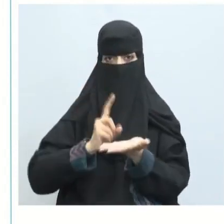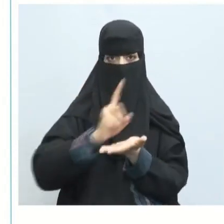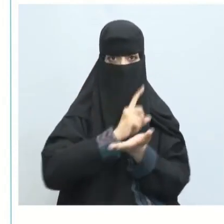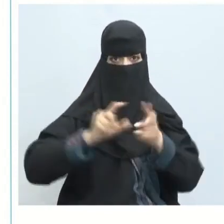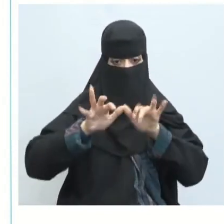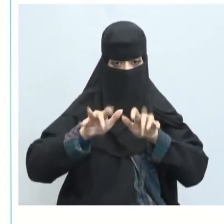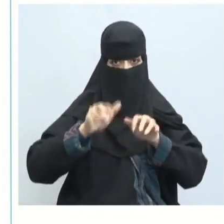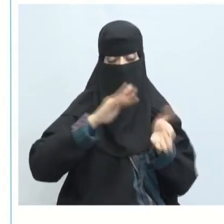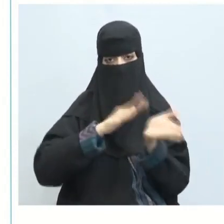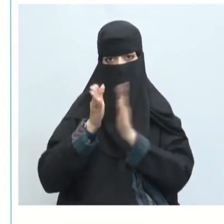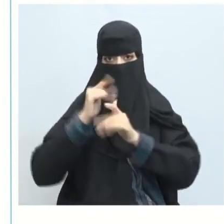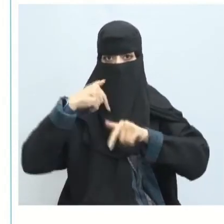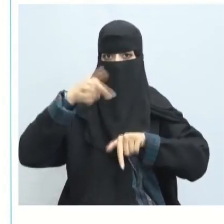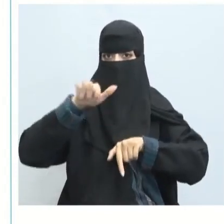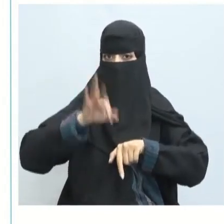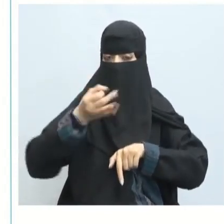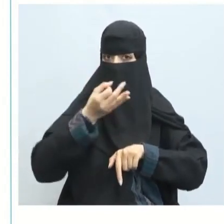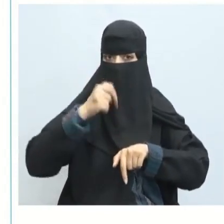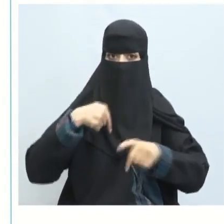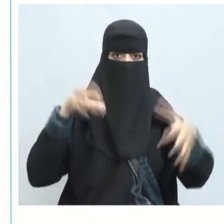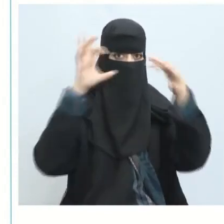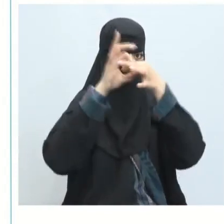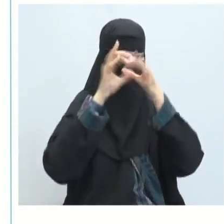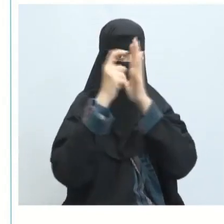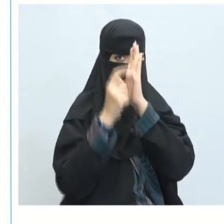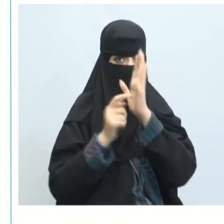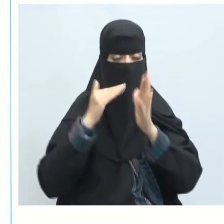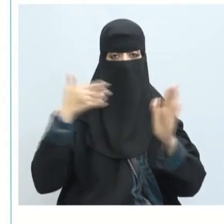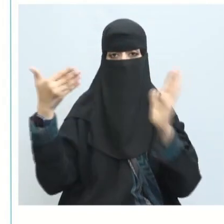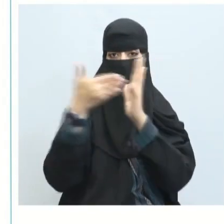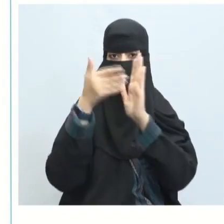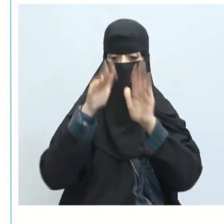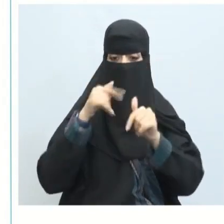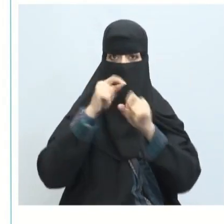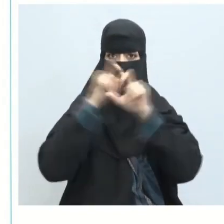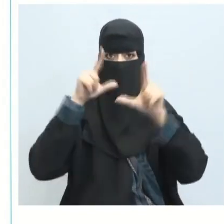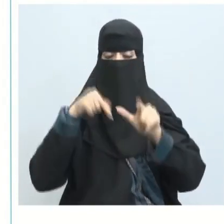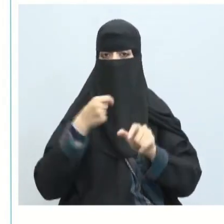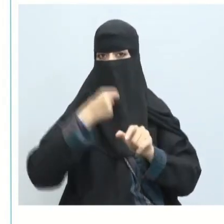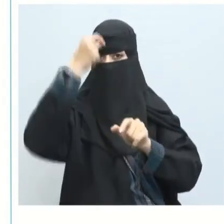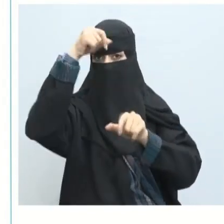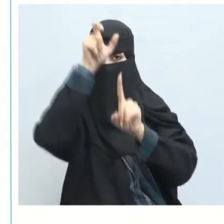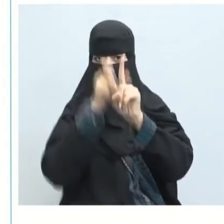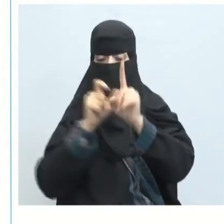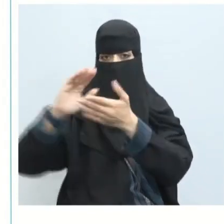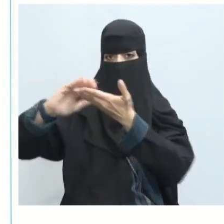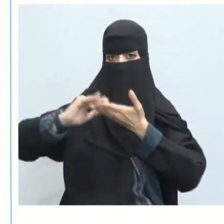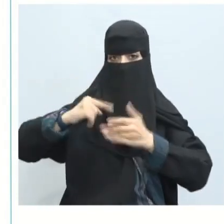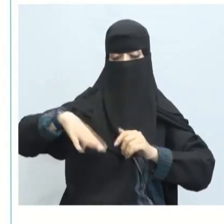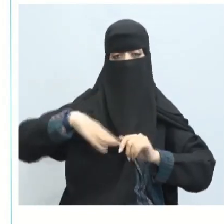المكتبيه بعد ذلك تحدثنا عن الارتباط التنظيمي واخيرا وضحنا سمات السكرتير